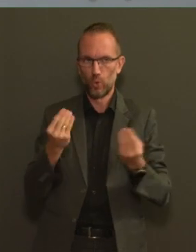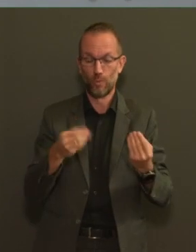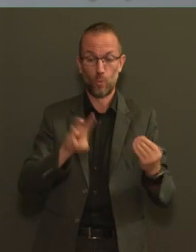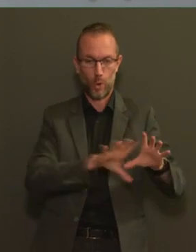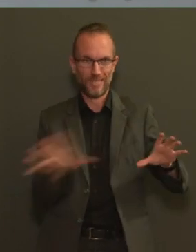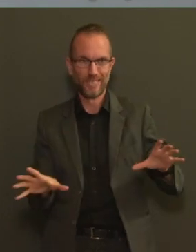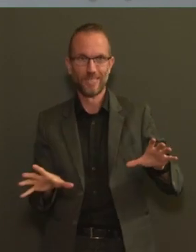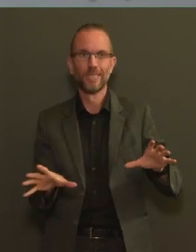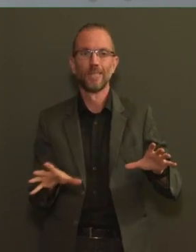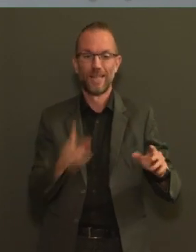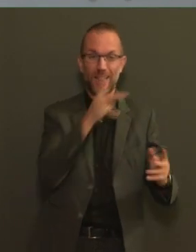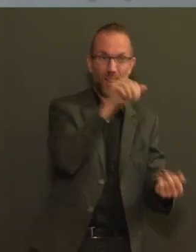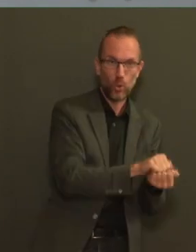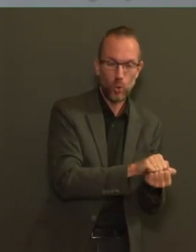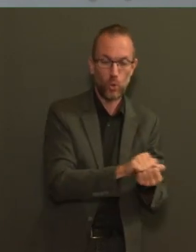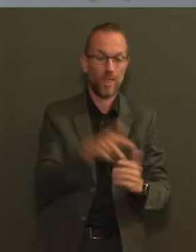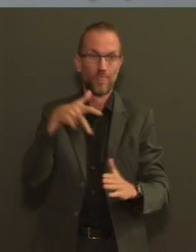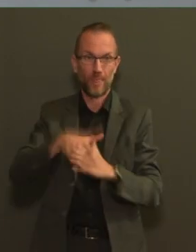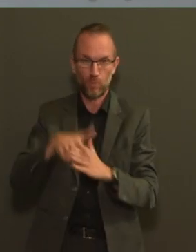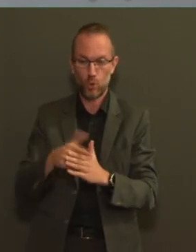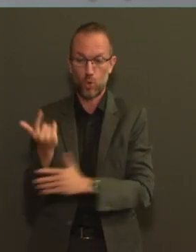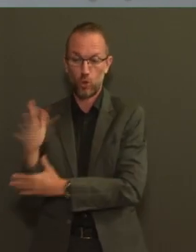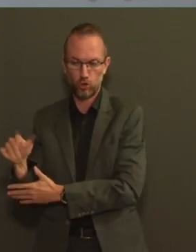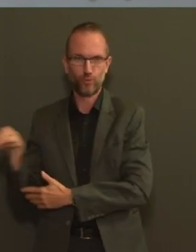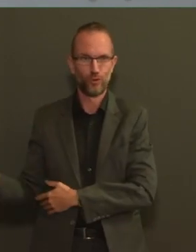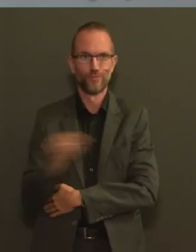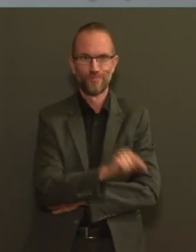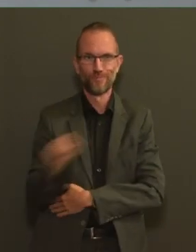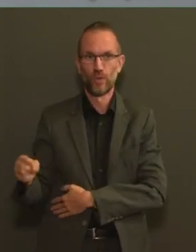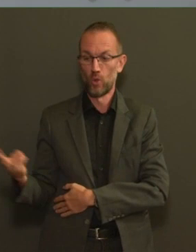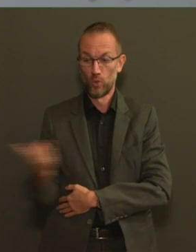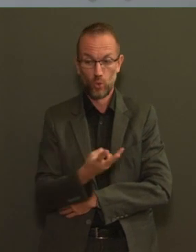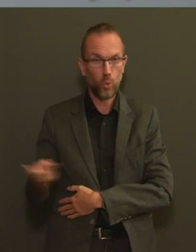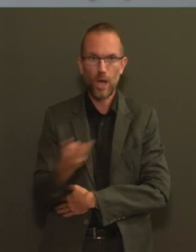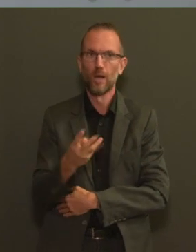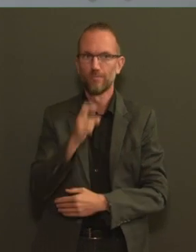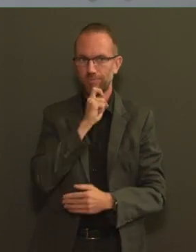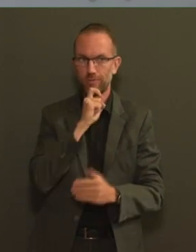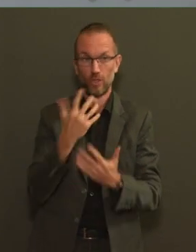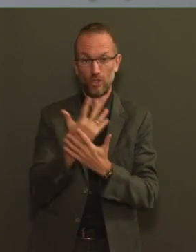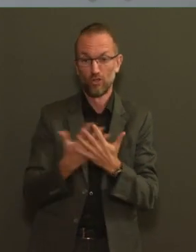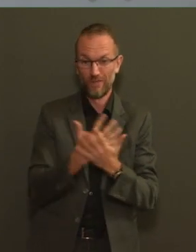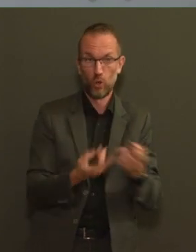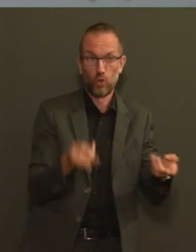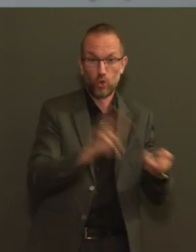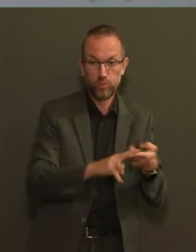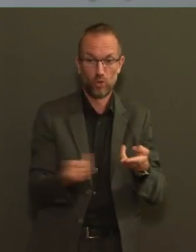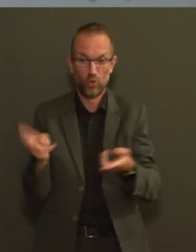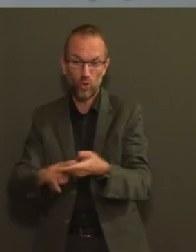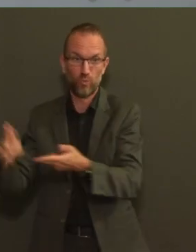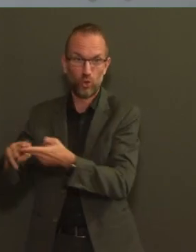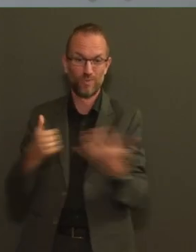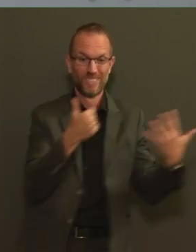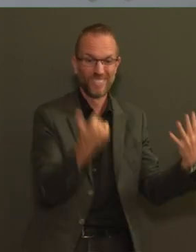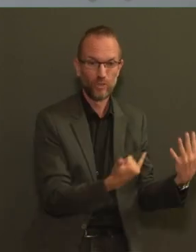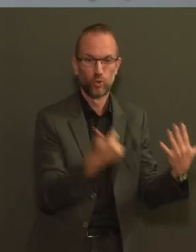Hainaut, de Namur et du Luxembourg, qui voient les chiffres doubler actuellement tous les 6 jours. La province